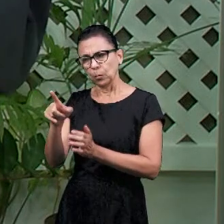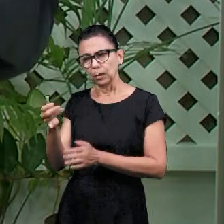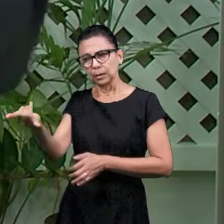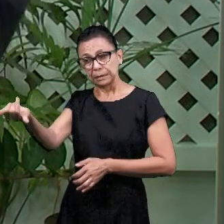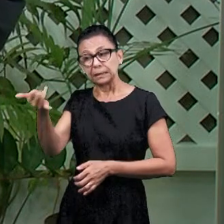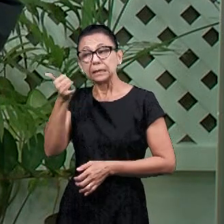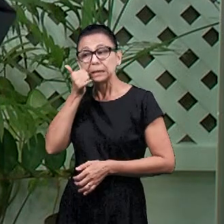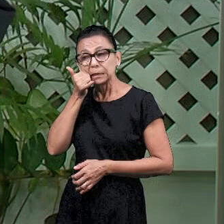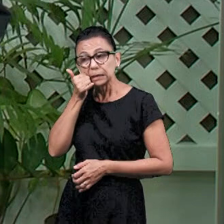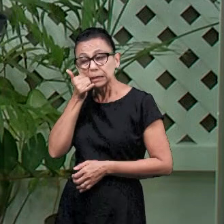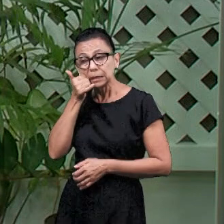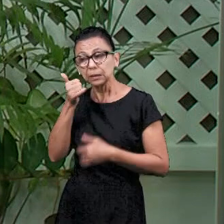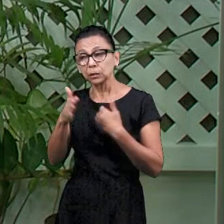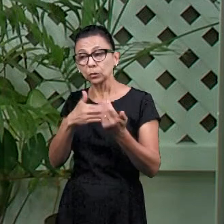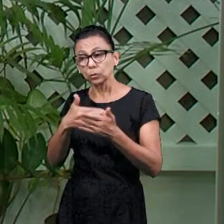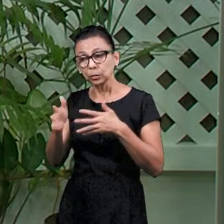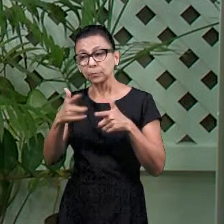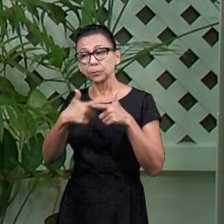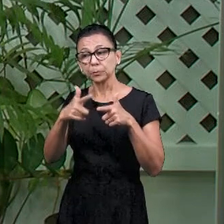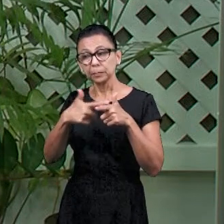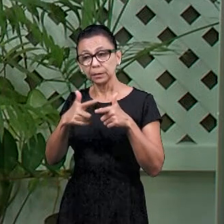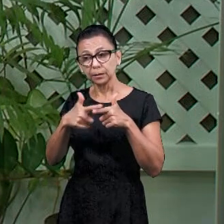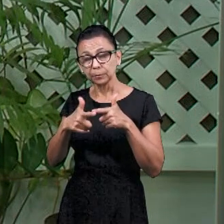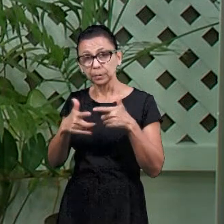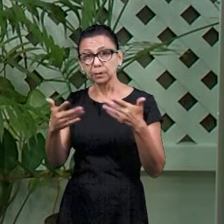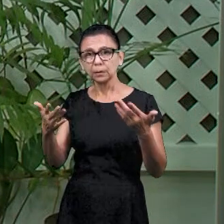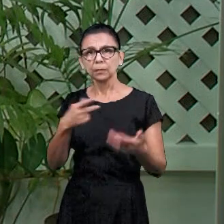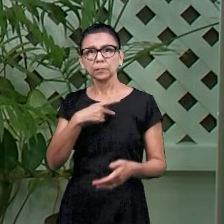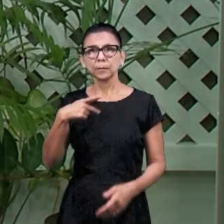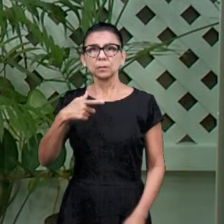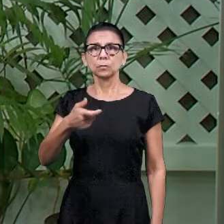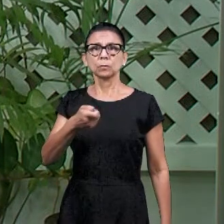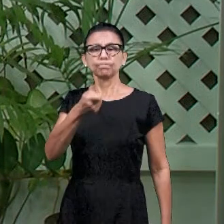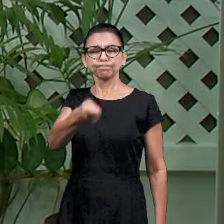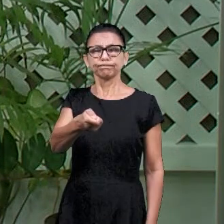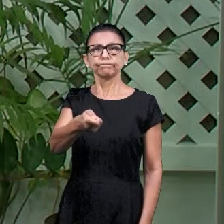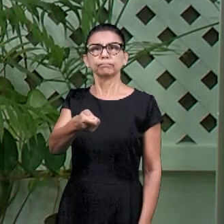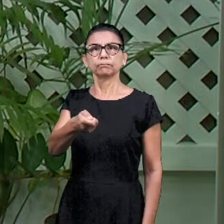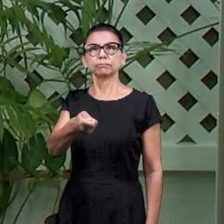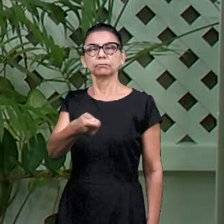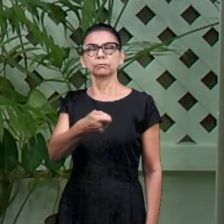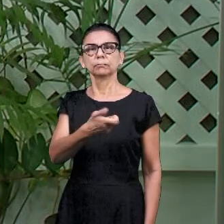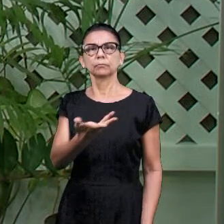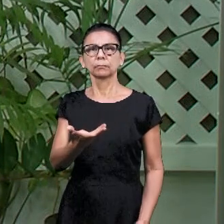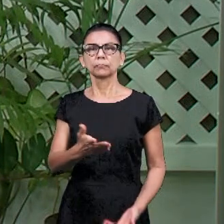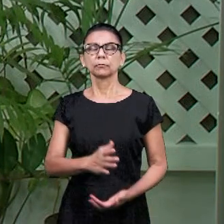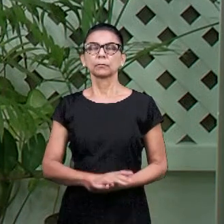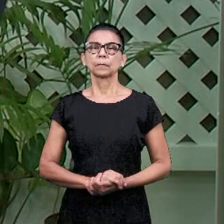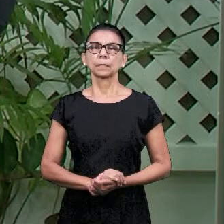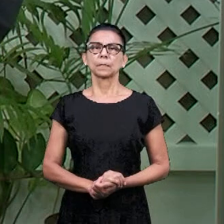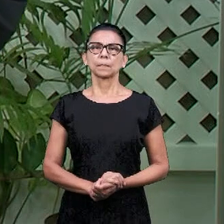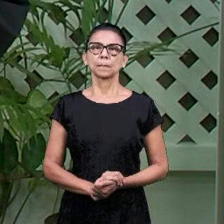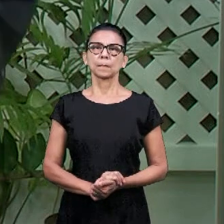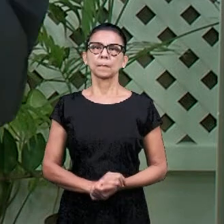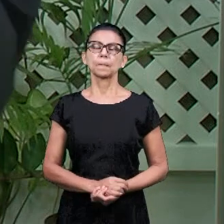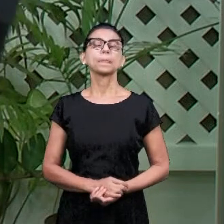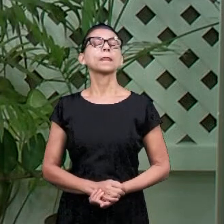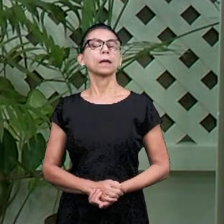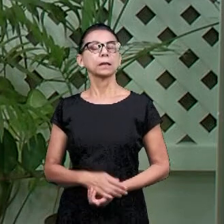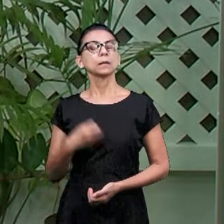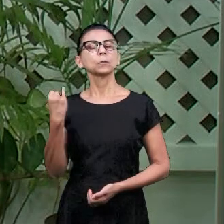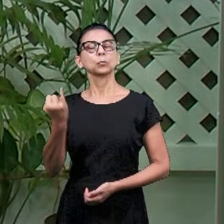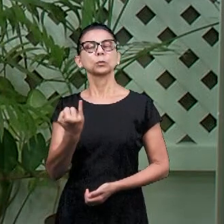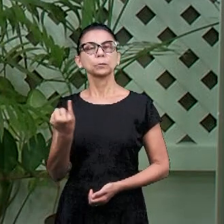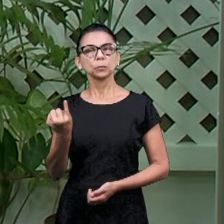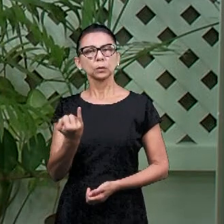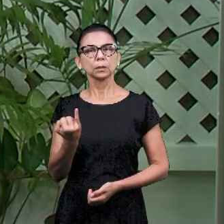dit, regardez, portez l'assistance. C'est là quelque chose, appelez-moi. Donc le pasteur est le commandement, c'est le gouvernement de l'Église.